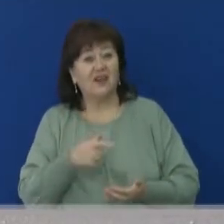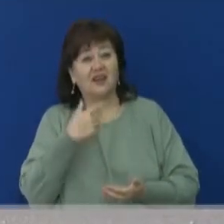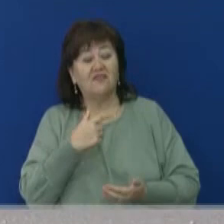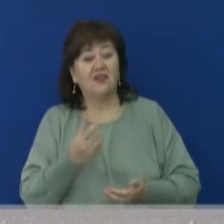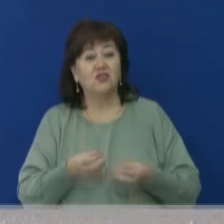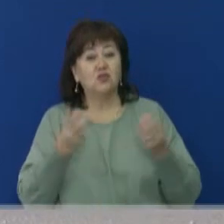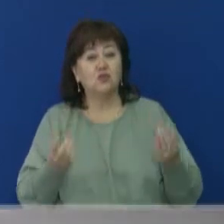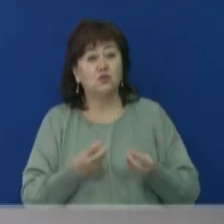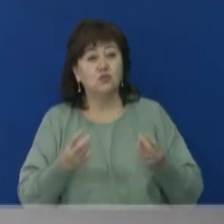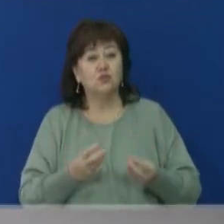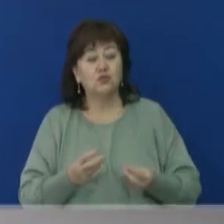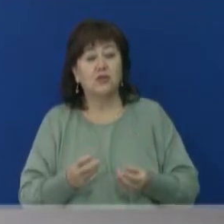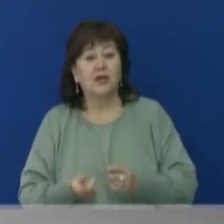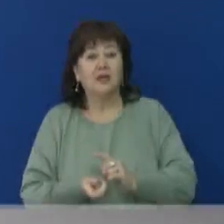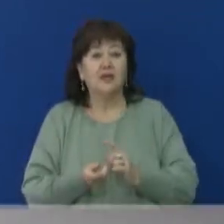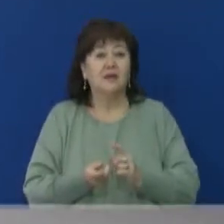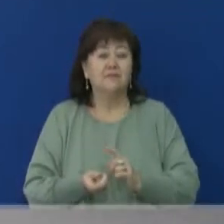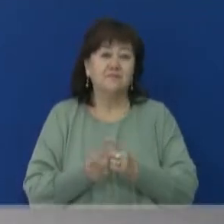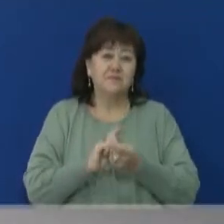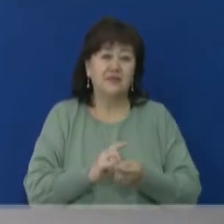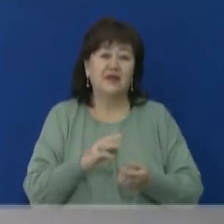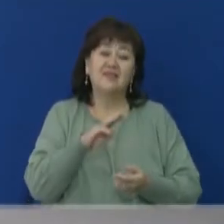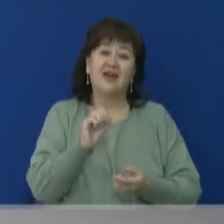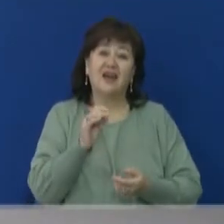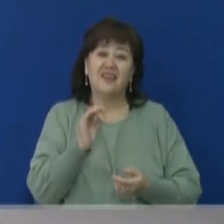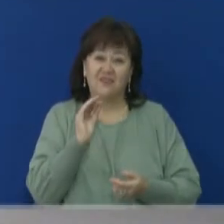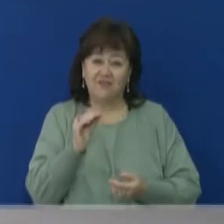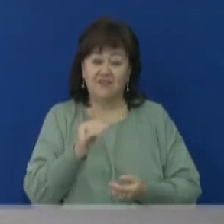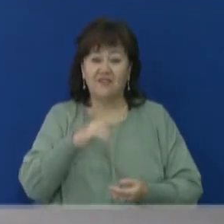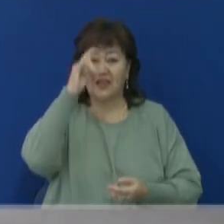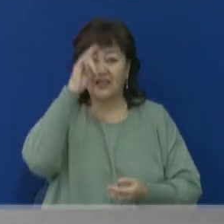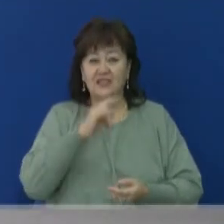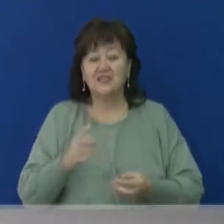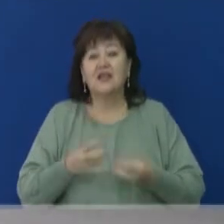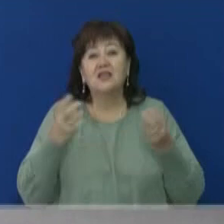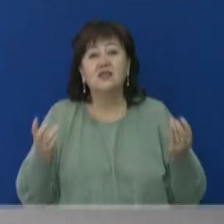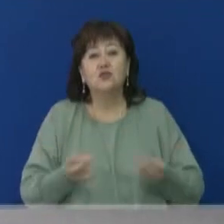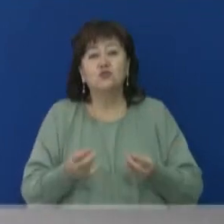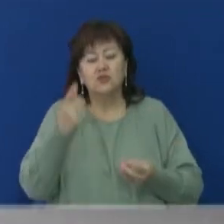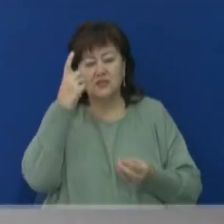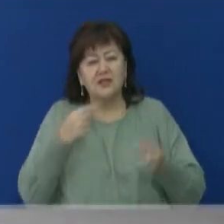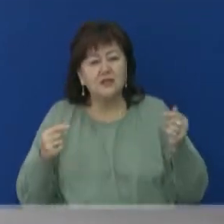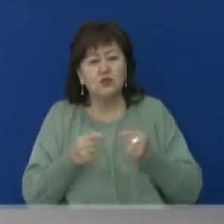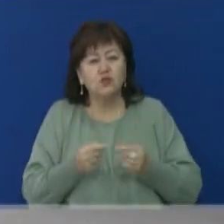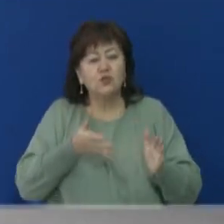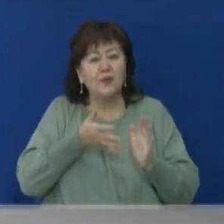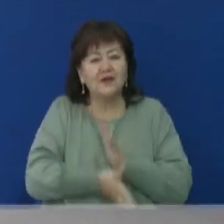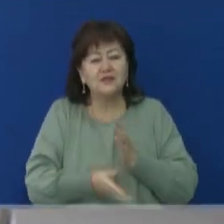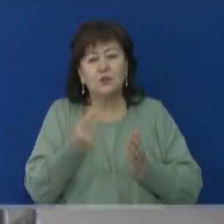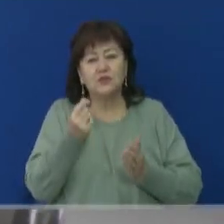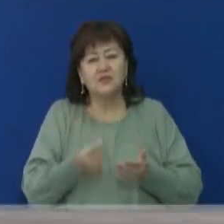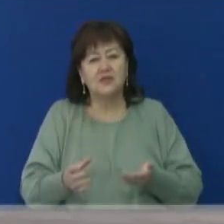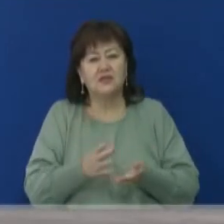икемді тарифтеу жүйесіне көшу көзделген. Яғни тарифтер Қазақстан өңірлерінің нақты шығындарын ескере отырып, сайын жаңартылатын